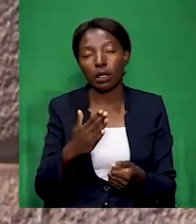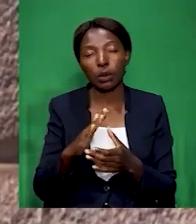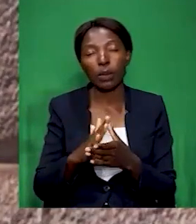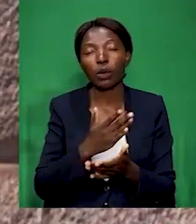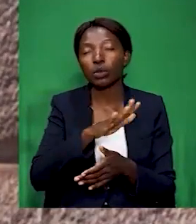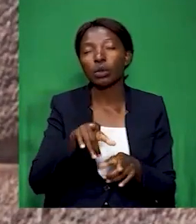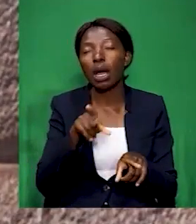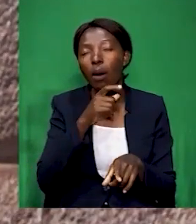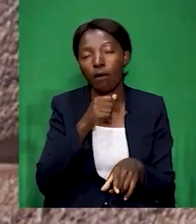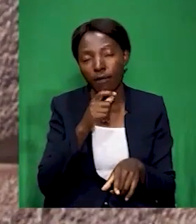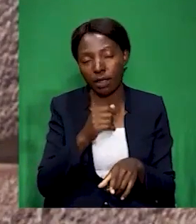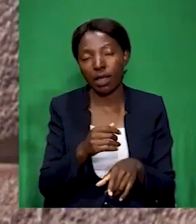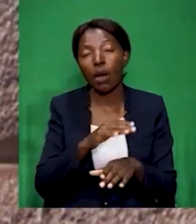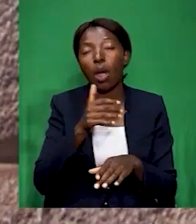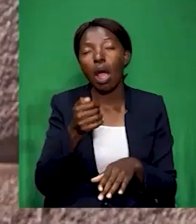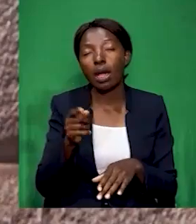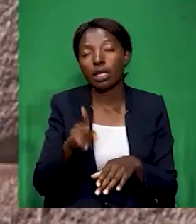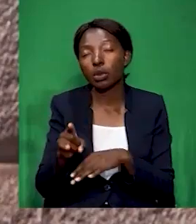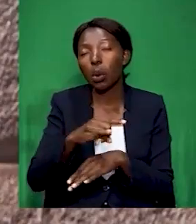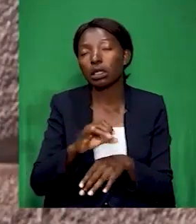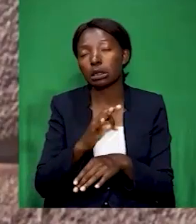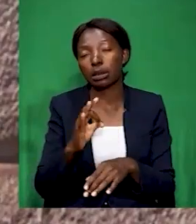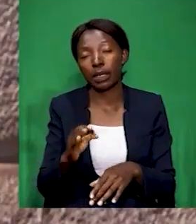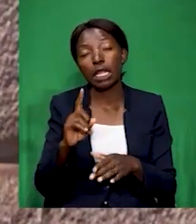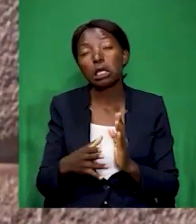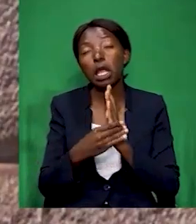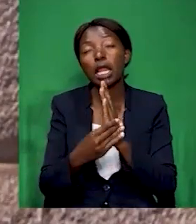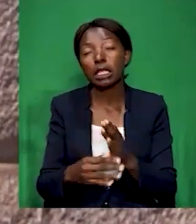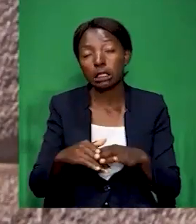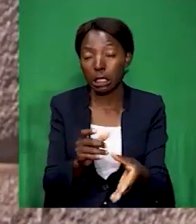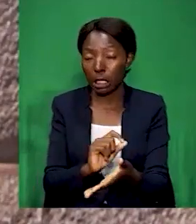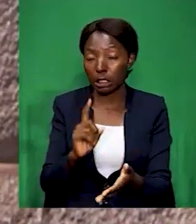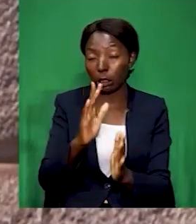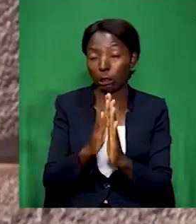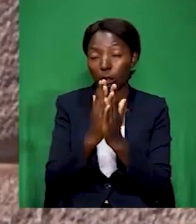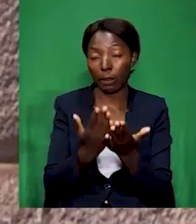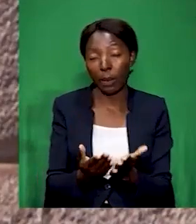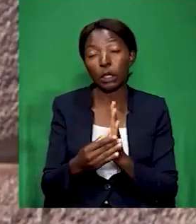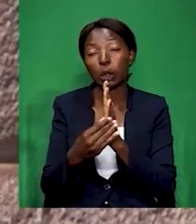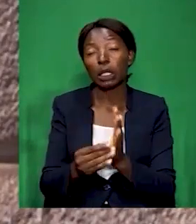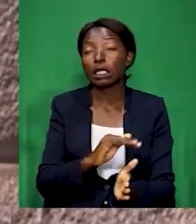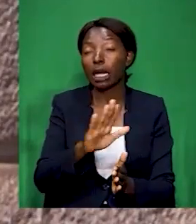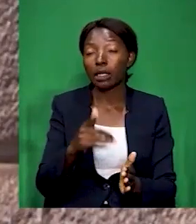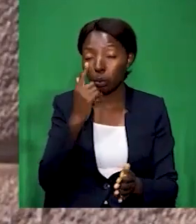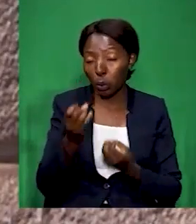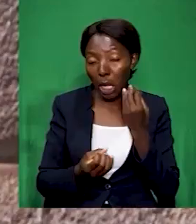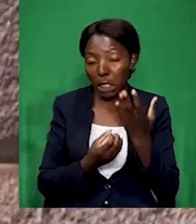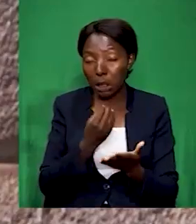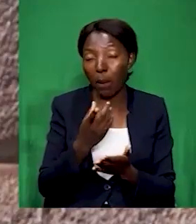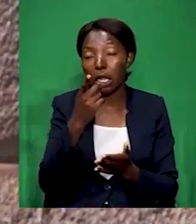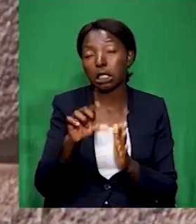vedu. Chatinokumbira kuti Mweya Mutsvene wakatungamirira pakunyorwa kwamagwaro utungamirire pakududzirwa